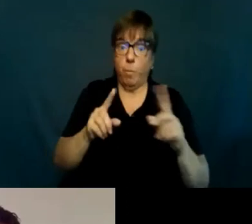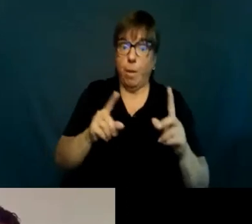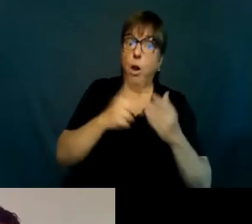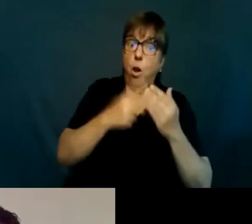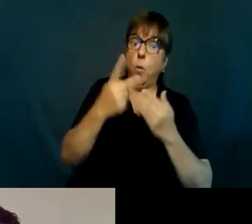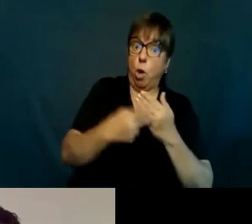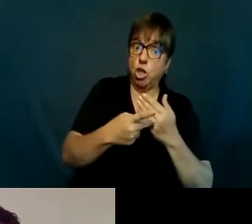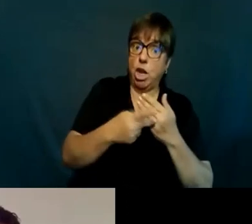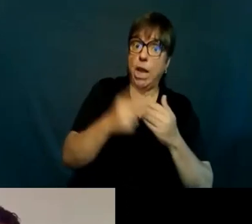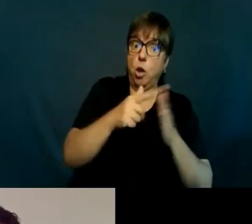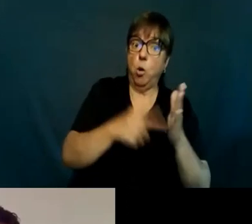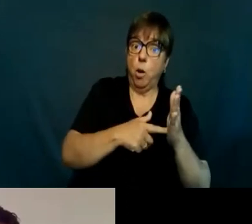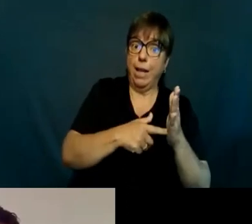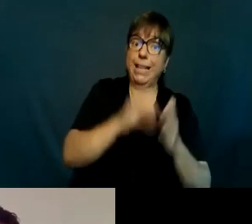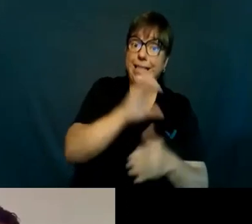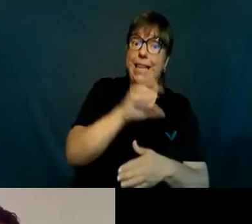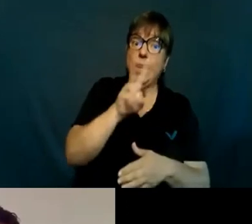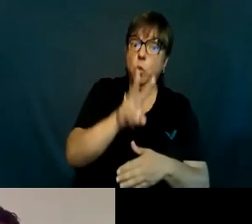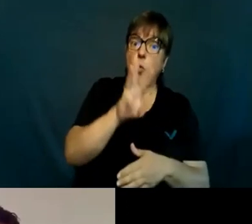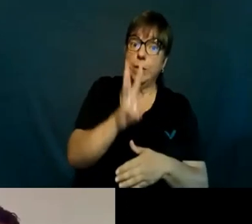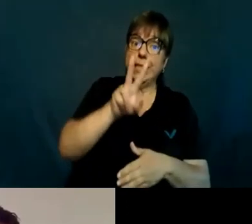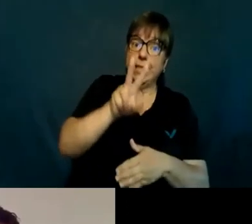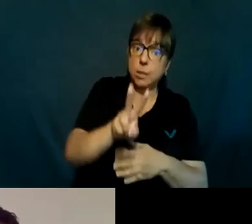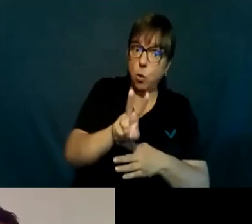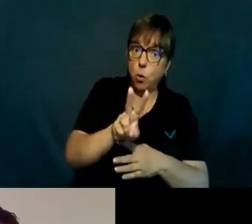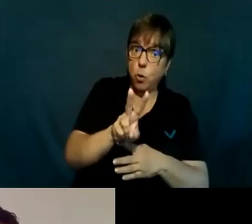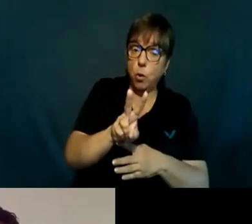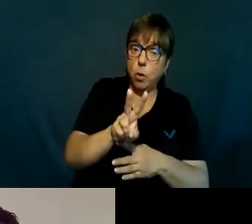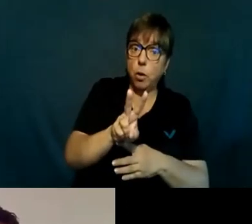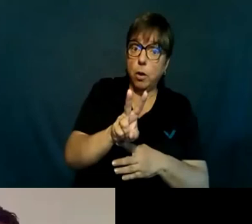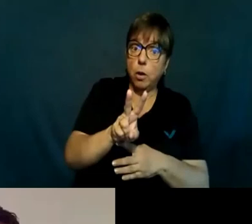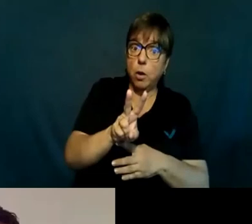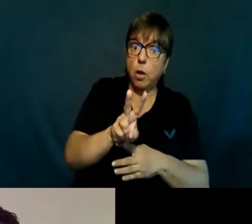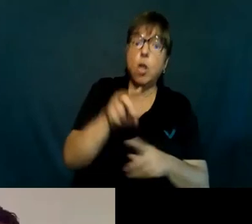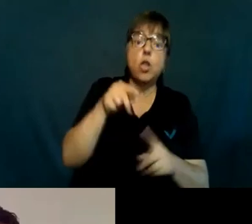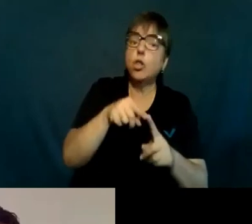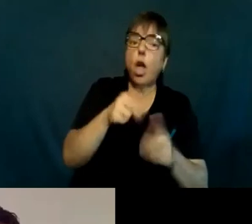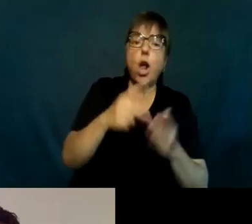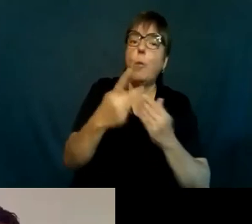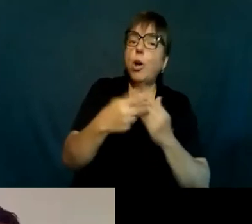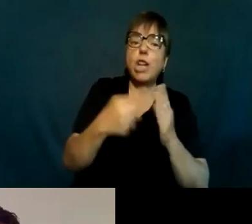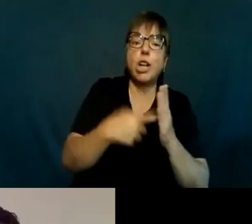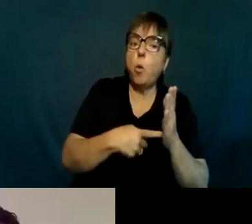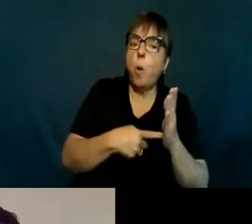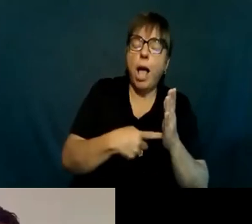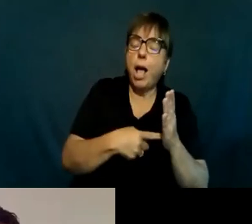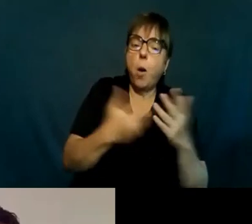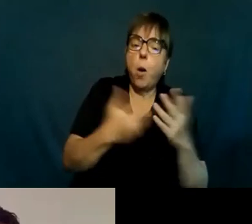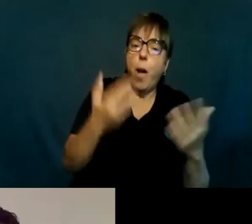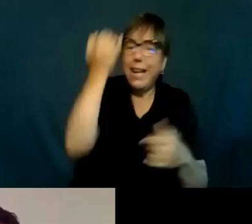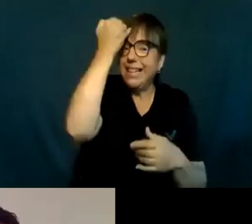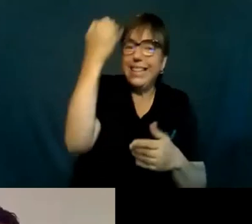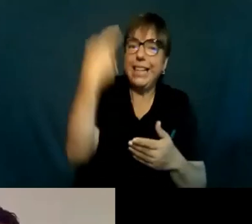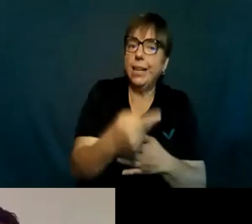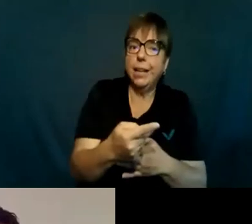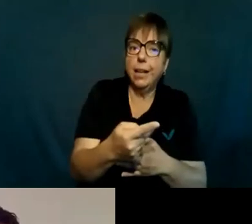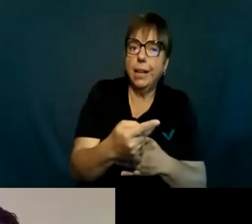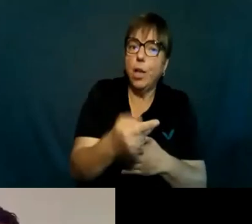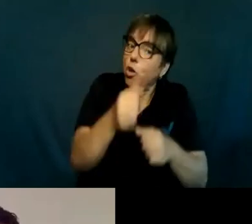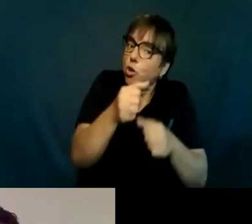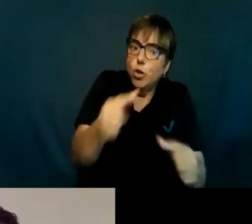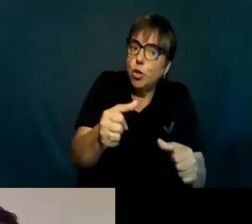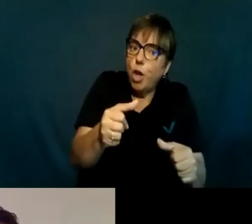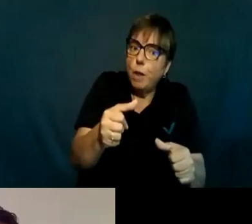-262 venait faire, c'est uniquement confirmer que la